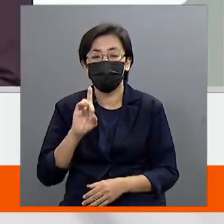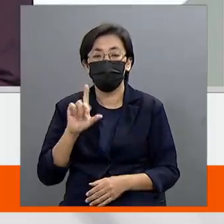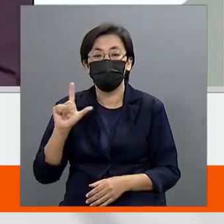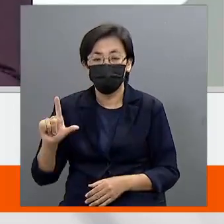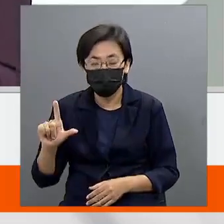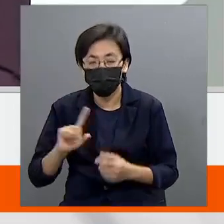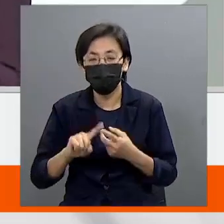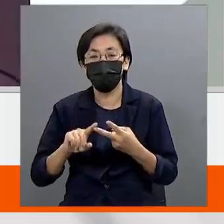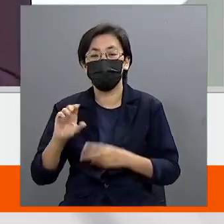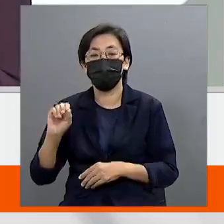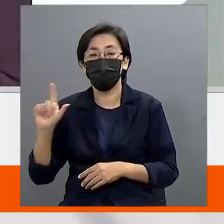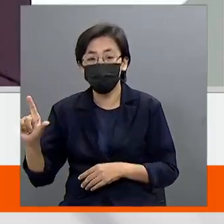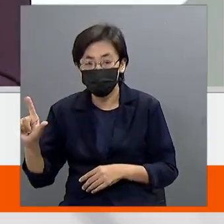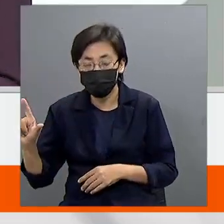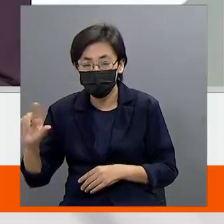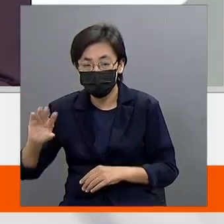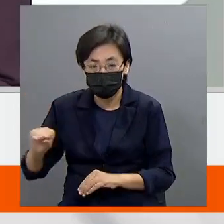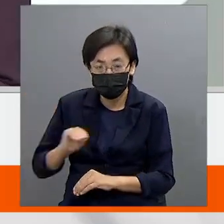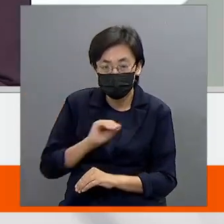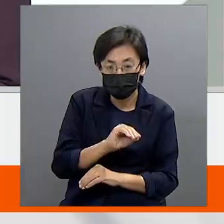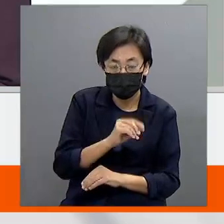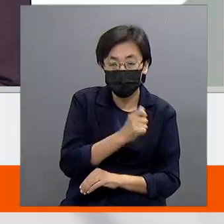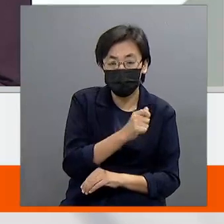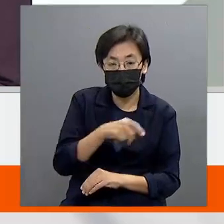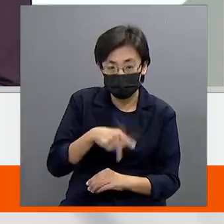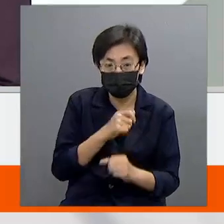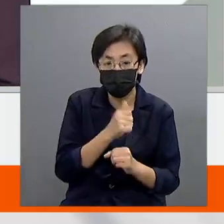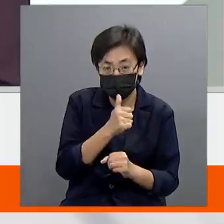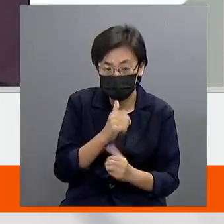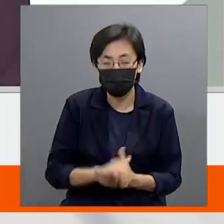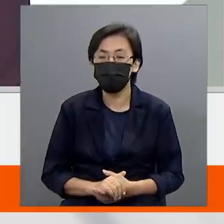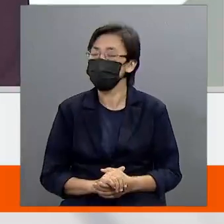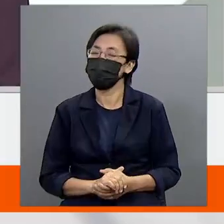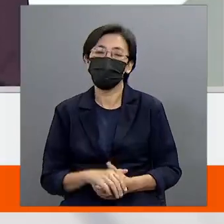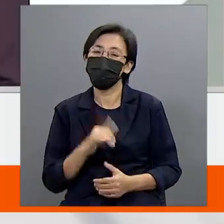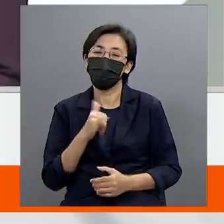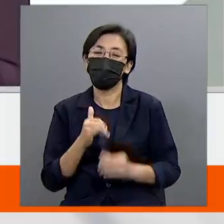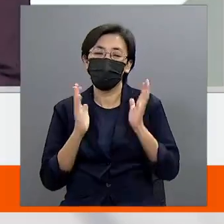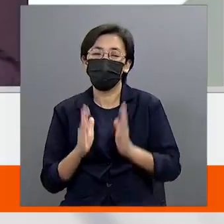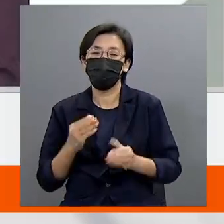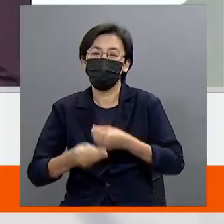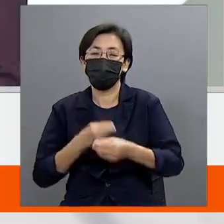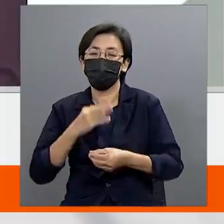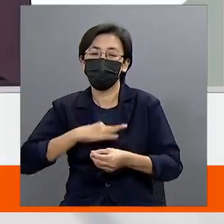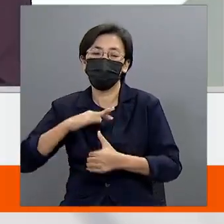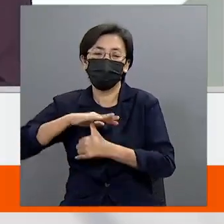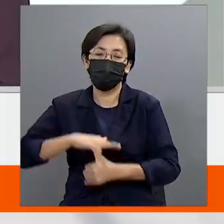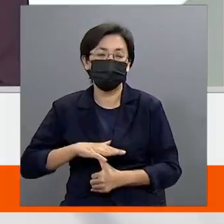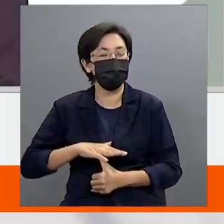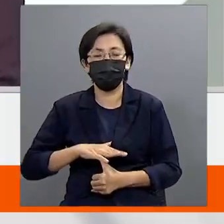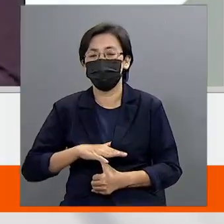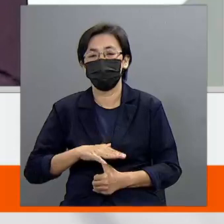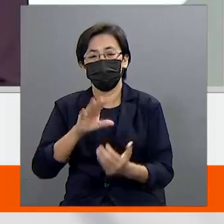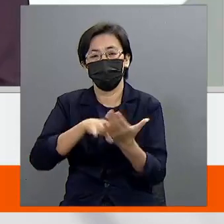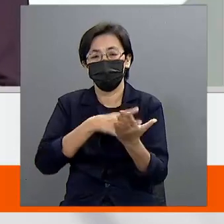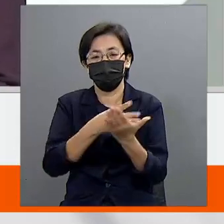ใบต่องวดไปอยู่ในแพลตฟอร์มออนไลน์แน่นอนเสียงที่มันจะตามมาก็คือไปริดรอนสิทธิผู้ค้ารายย่อยซึ่งก็เป็นนโยบายของสำนักงานสลากเ